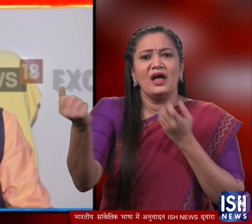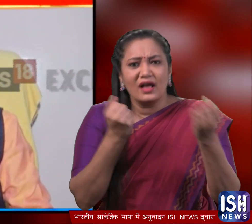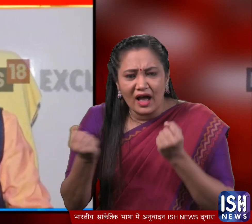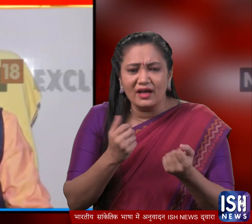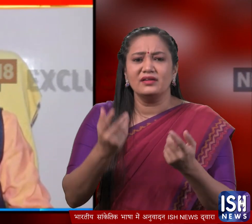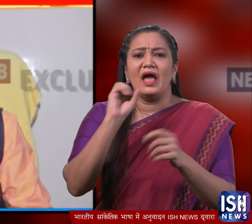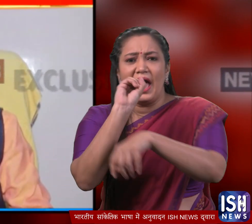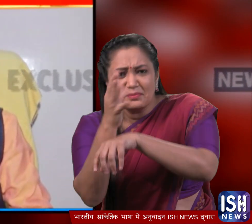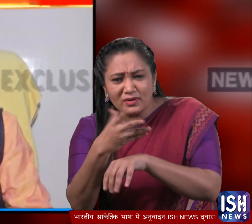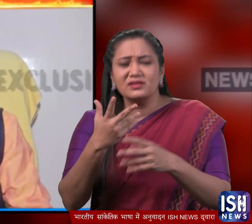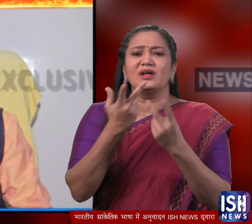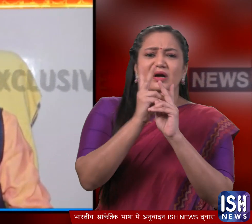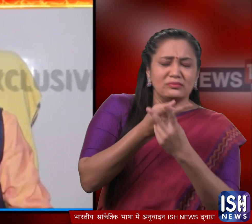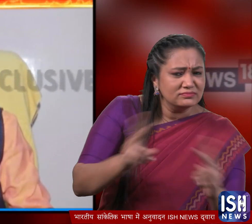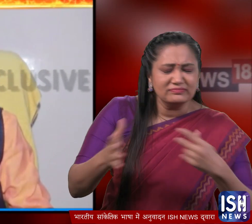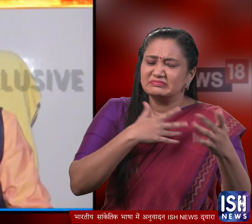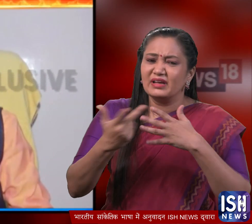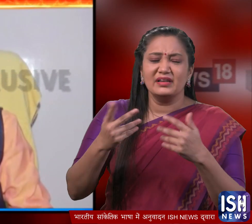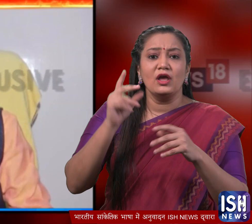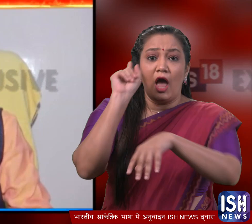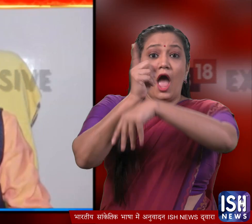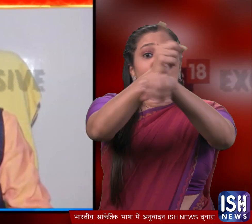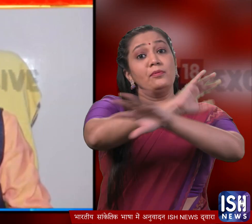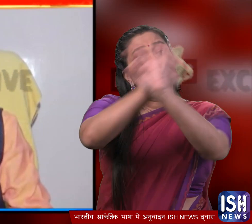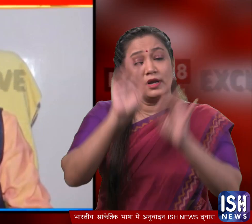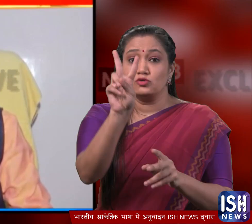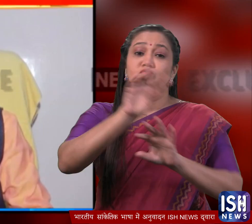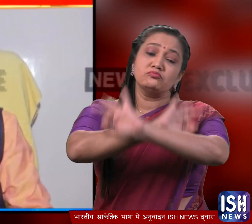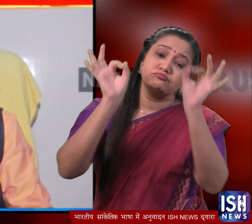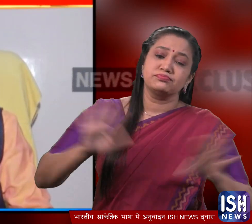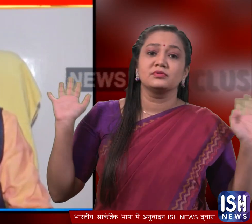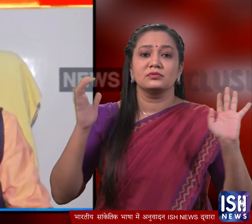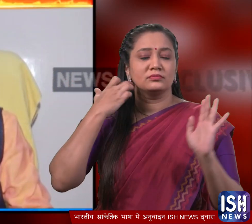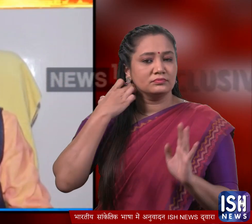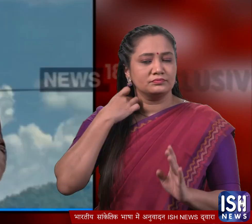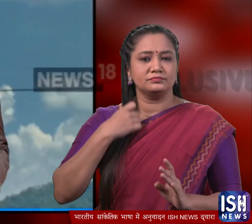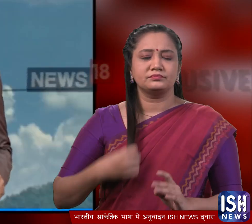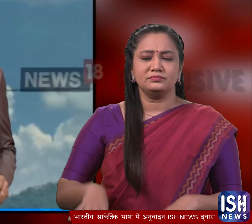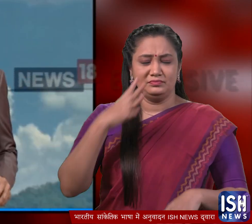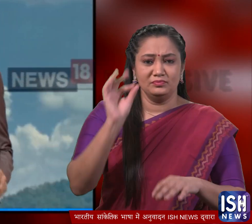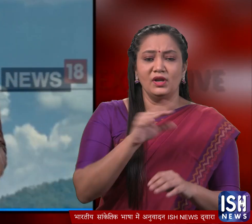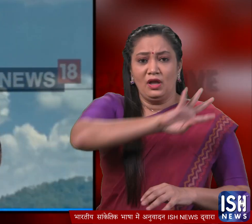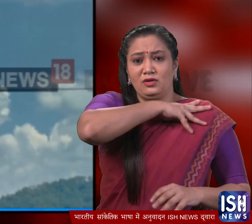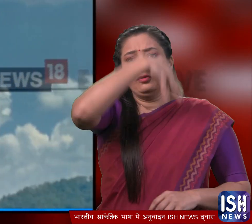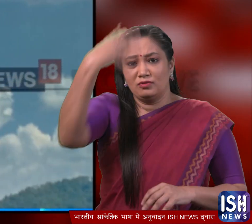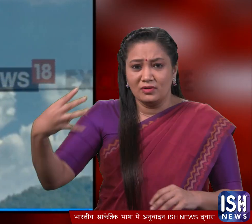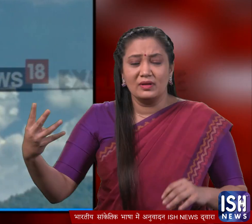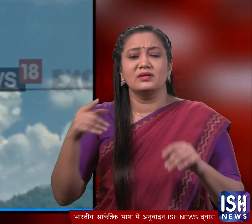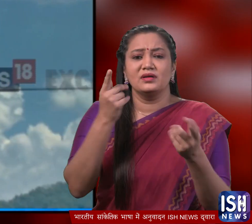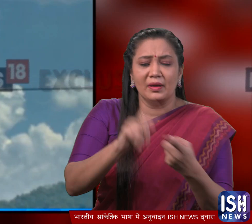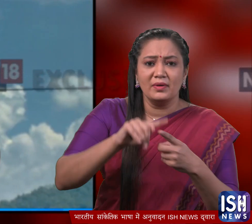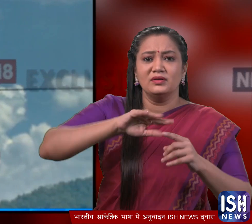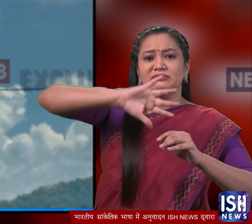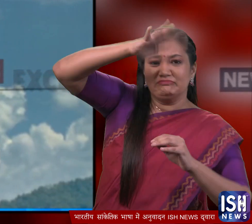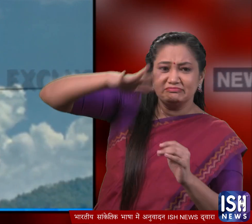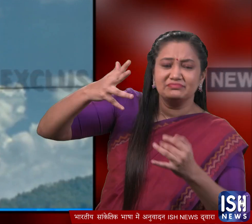की व्यवस्था करनी हो, कहीं एम्बुलेंस की व्यवस्था करनी हो, 2-2 हेलीकॉप्टर की व्यवस्था भी कर रखी है। सौभाग्य की बात है कि उत्तराखंड में भारी बारिश